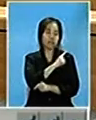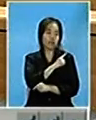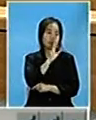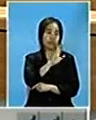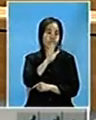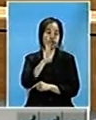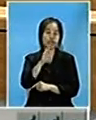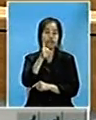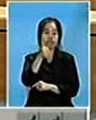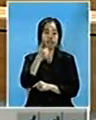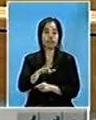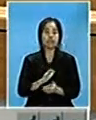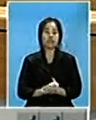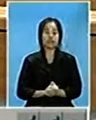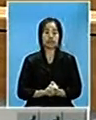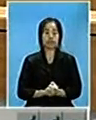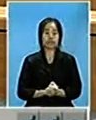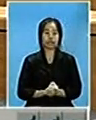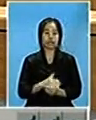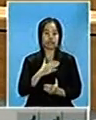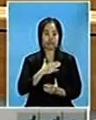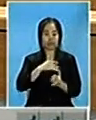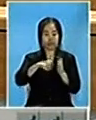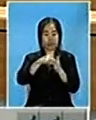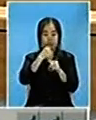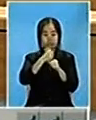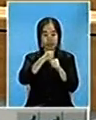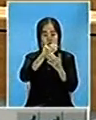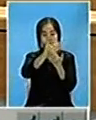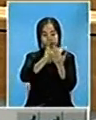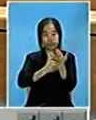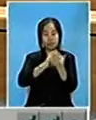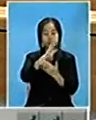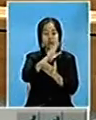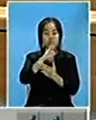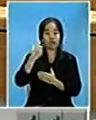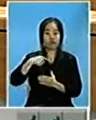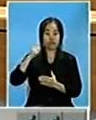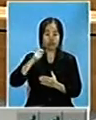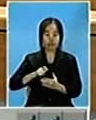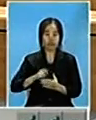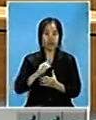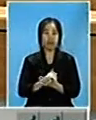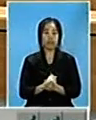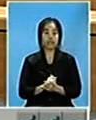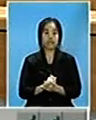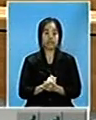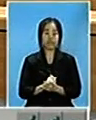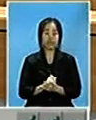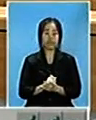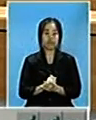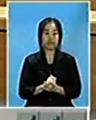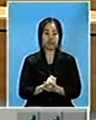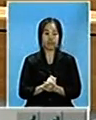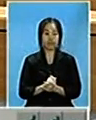แล้วนะครับผมว่าผลงานต่างๆที่ออกมานั้นก็จะเป็นการพิสูจน์ให้